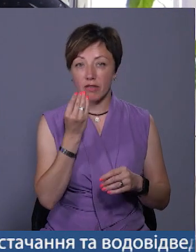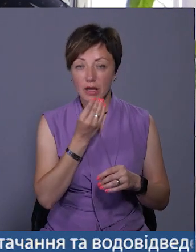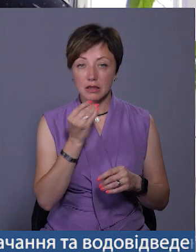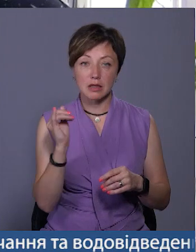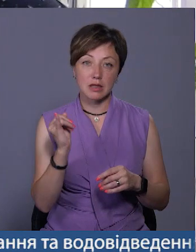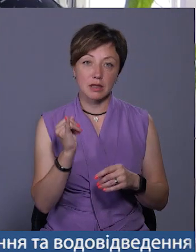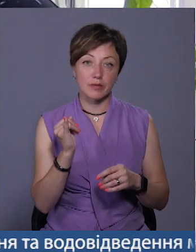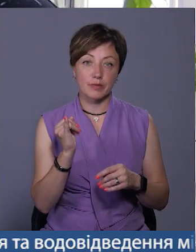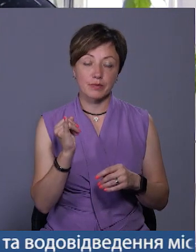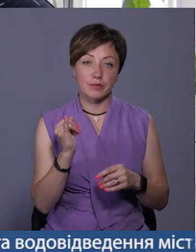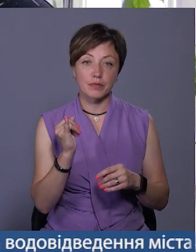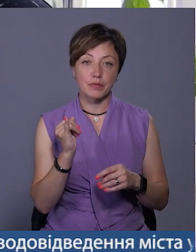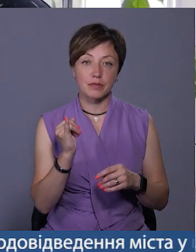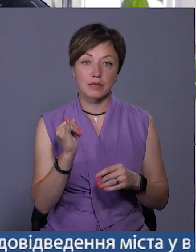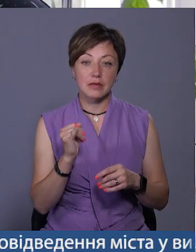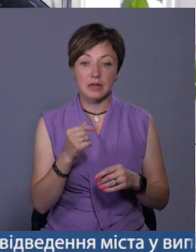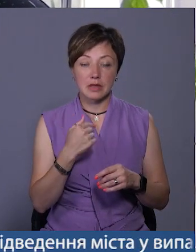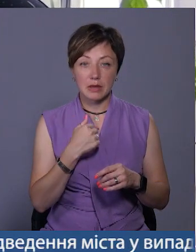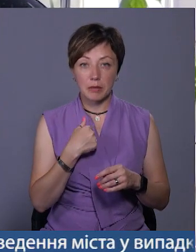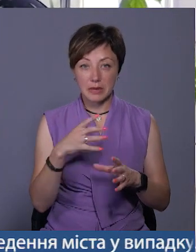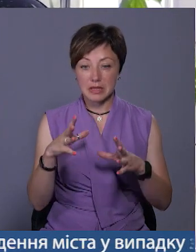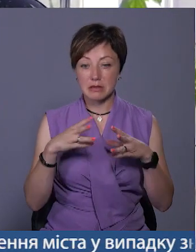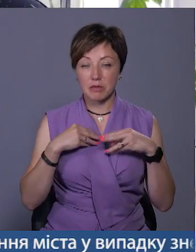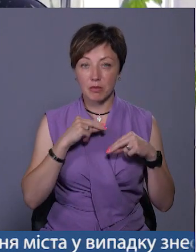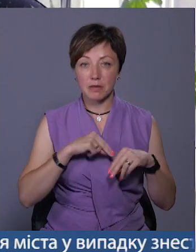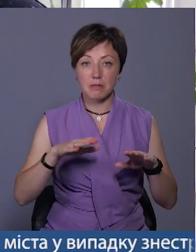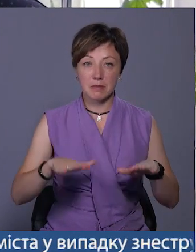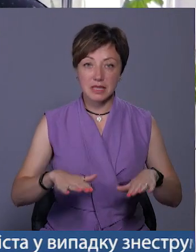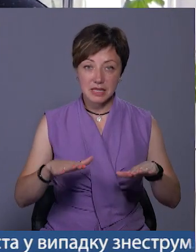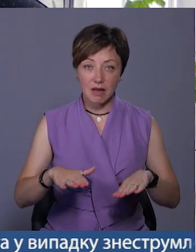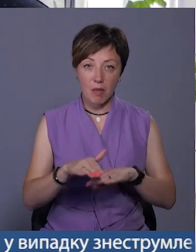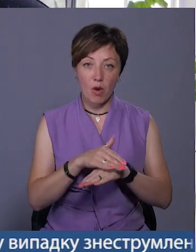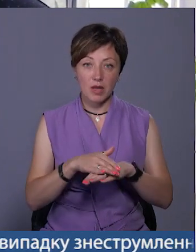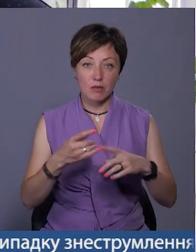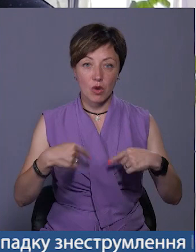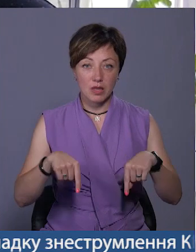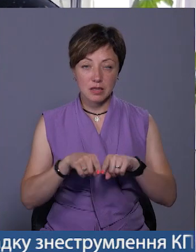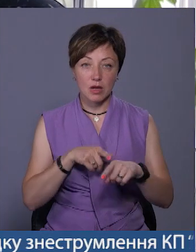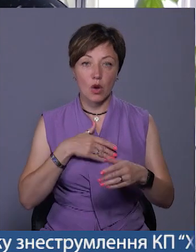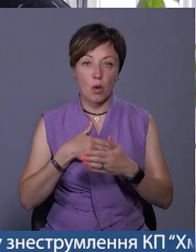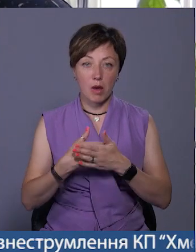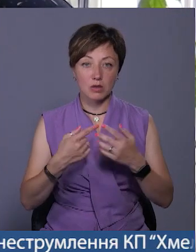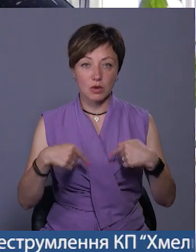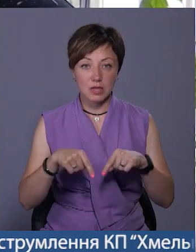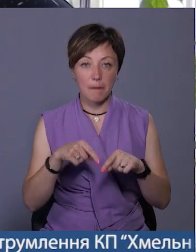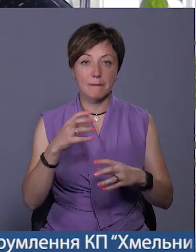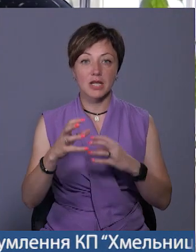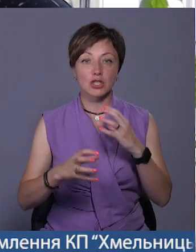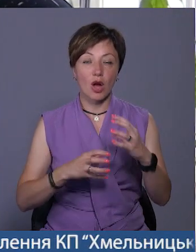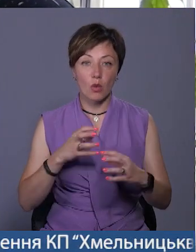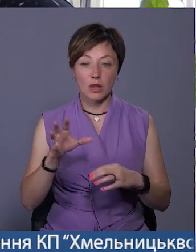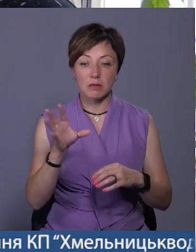І, так як ми співпрацюємо як і з місцевими благодійними організаціями, громадськими організаціями, і міжнародними,